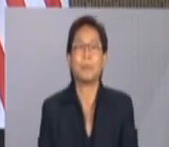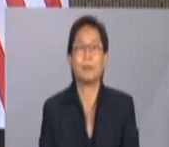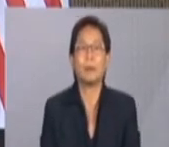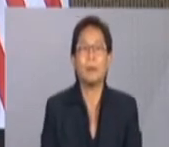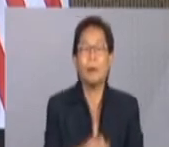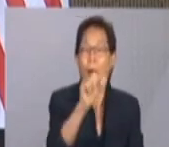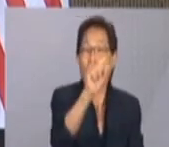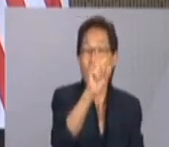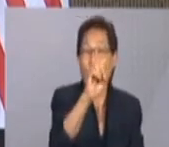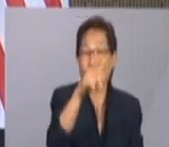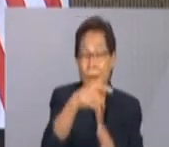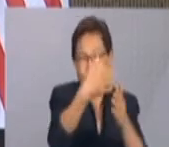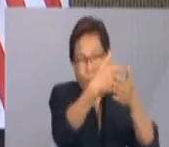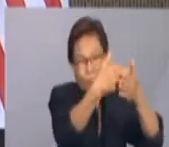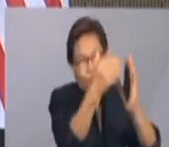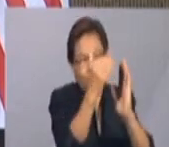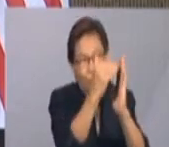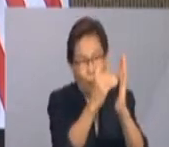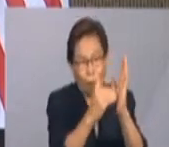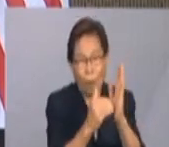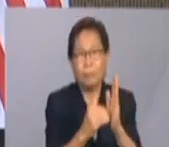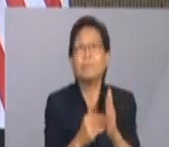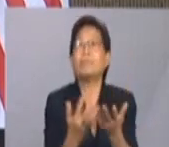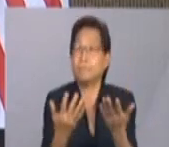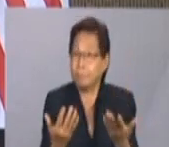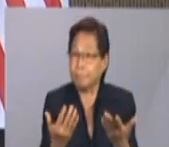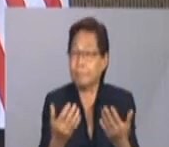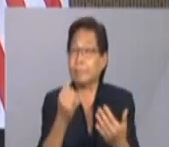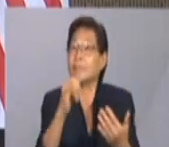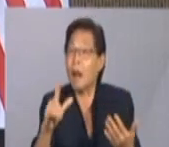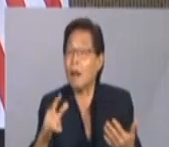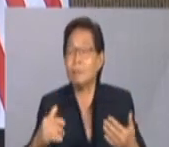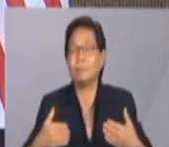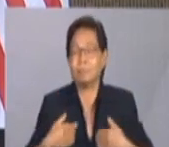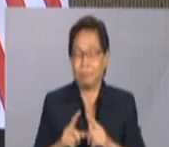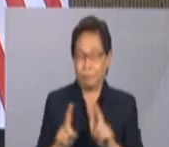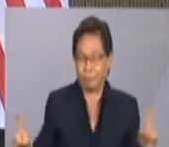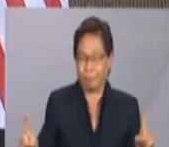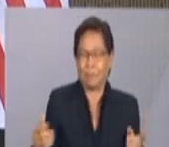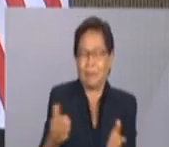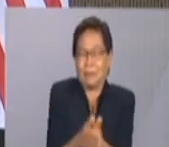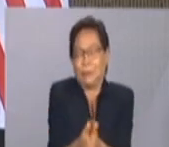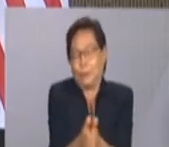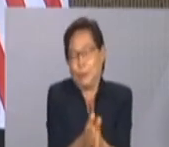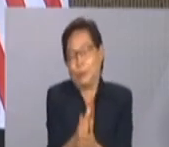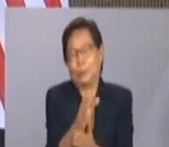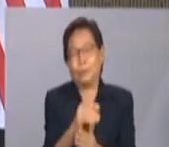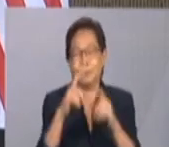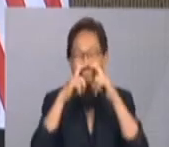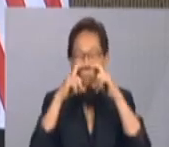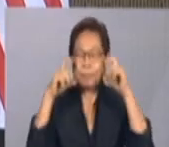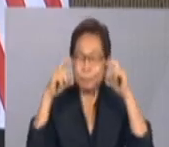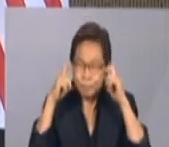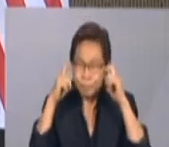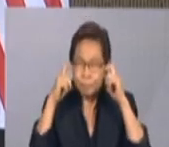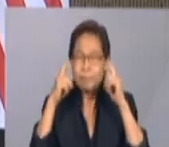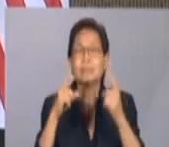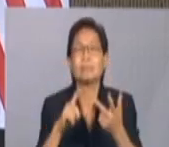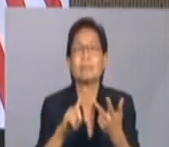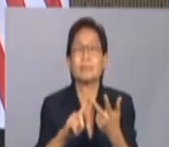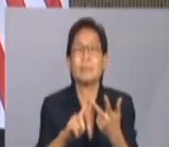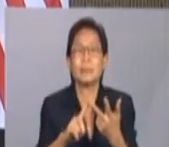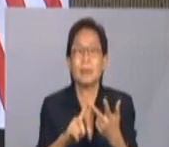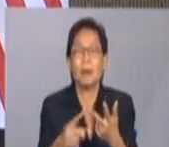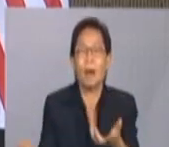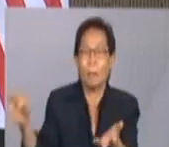Face Shop ini termasuklah penjarakan sosial gelap mencuci tangan memakai topeng muka